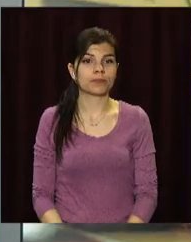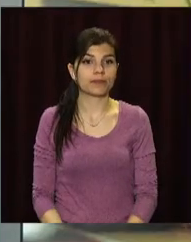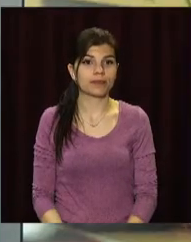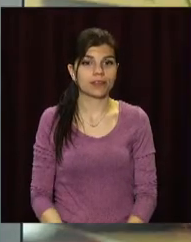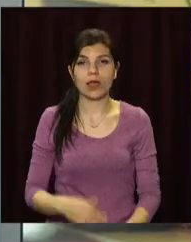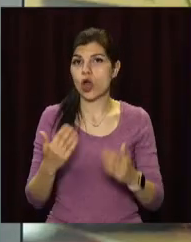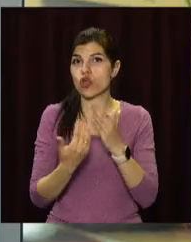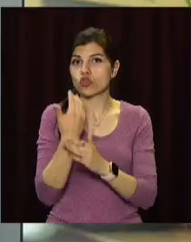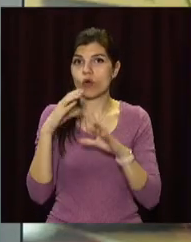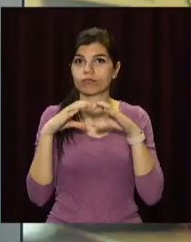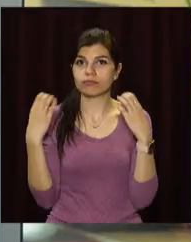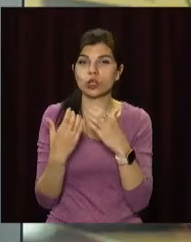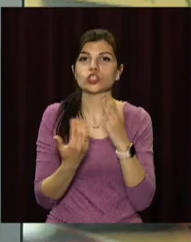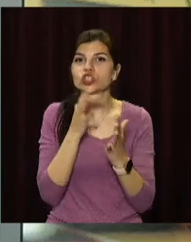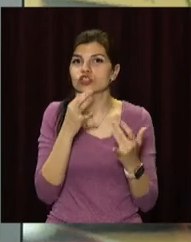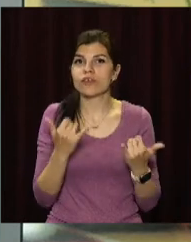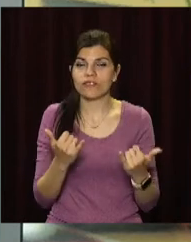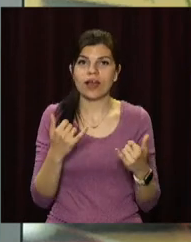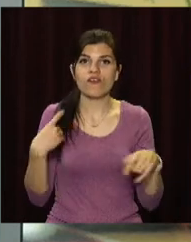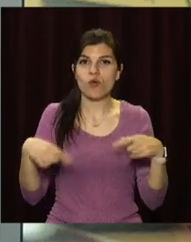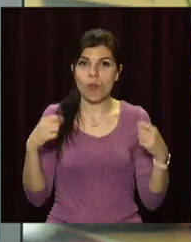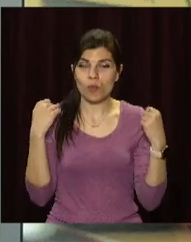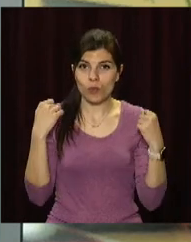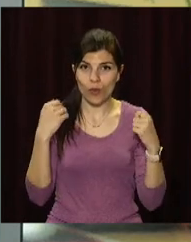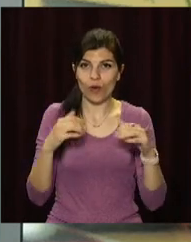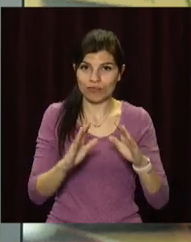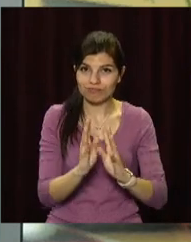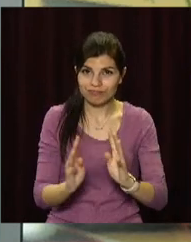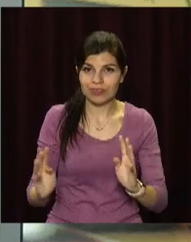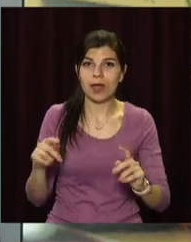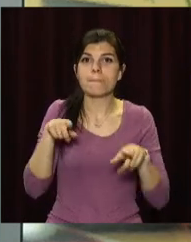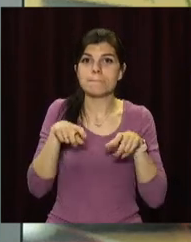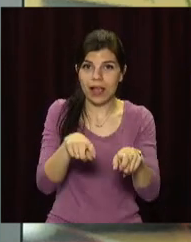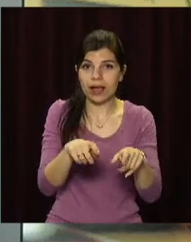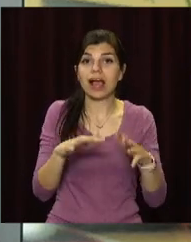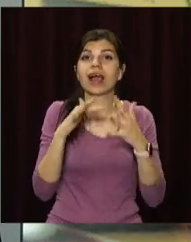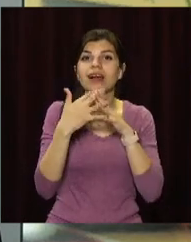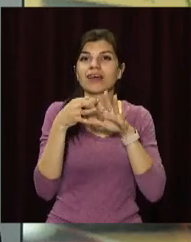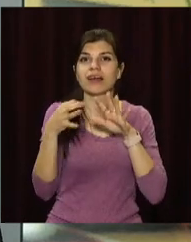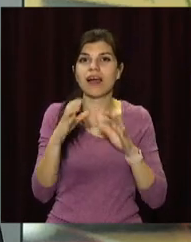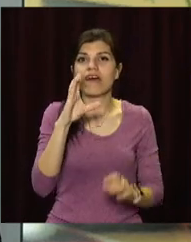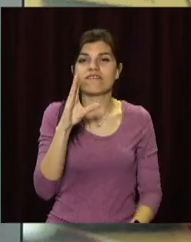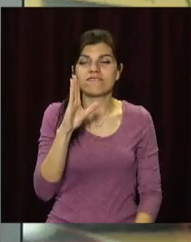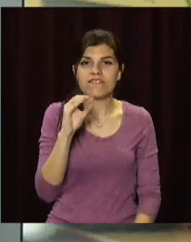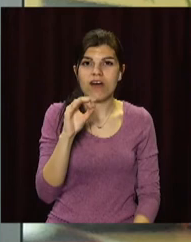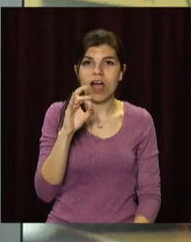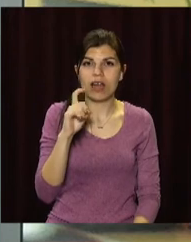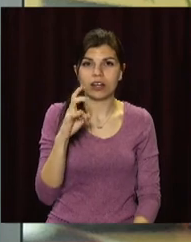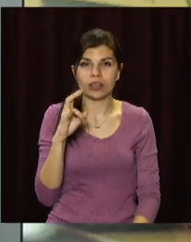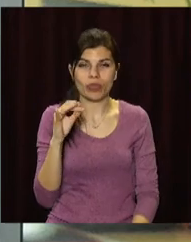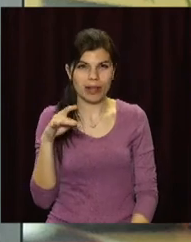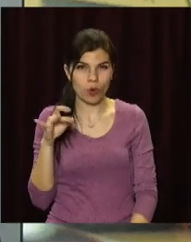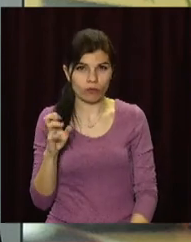Нові трибуни, сучасне футбольне поле, бігові доріжки та спортивний майданчик. У селищі Дніпровському Верхньодніпровського району